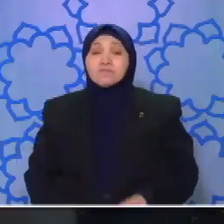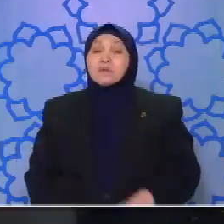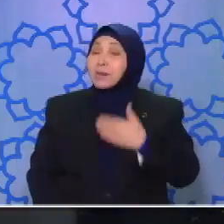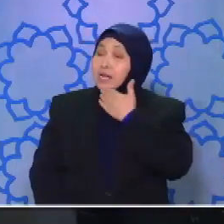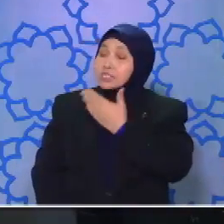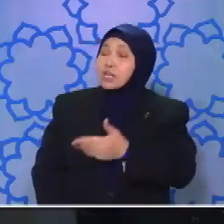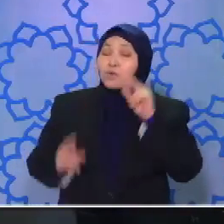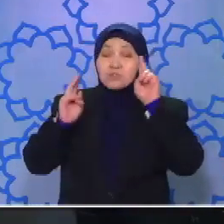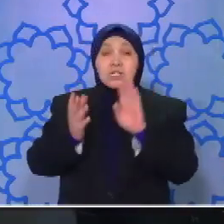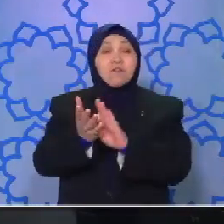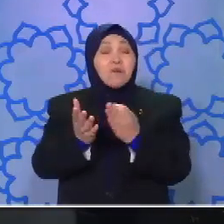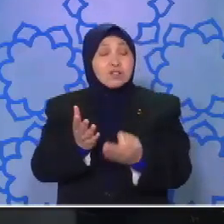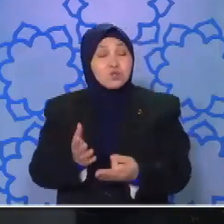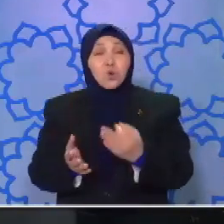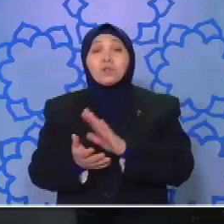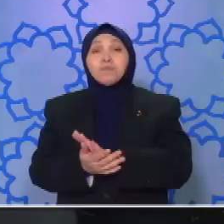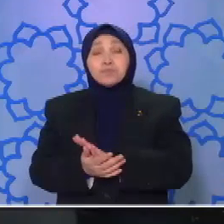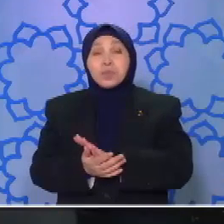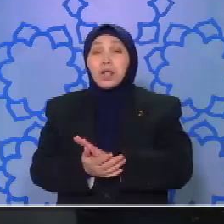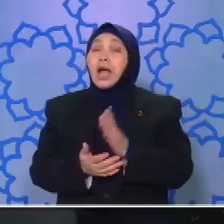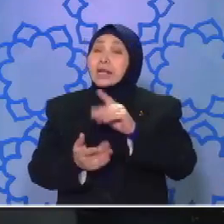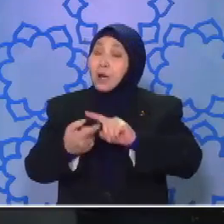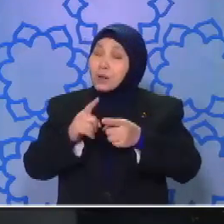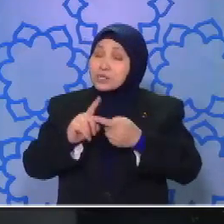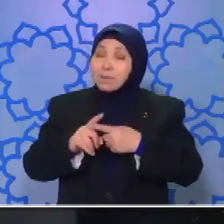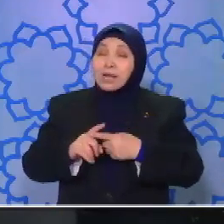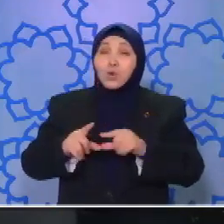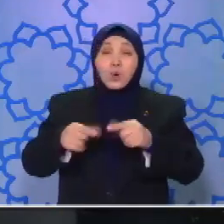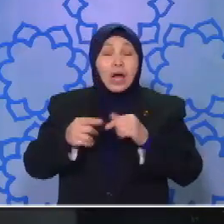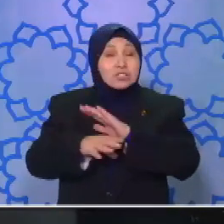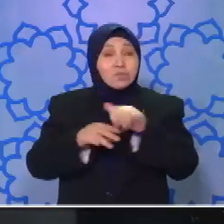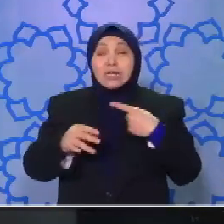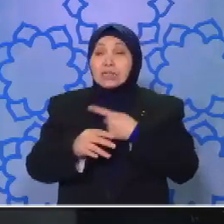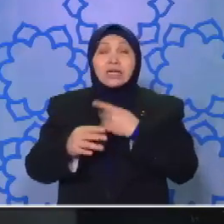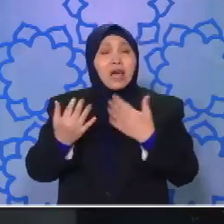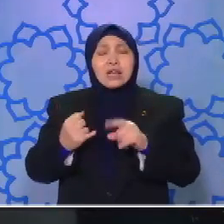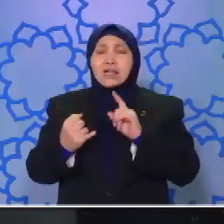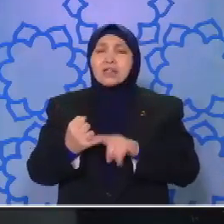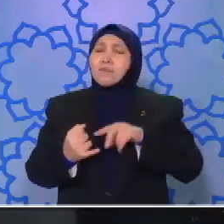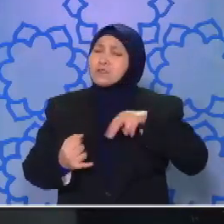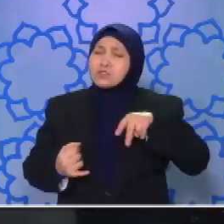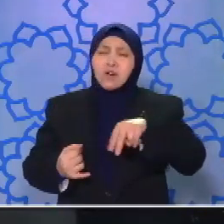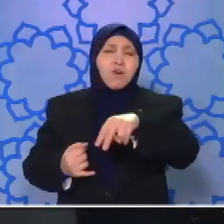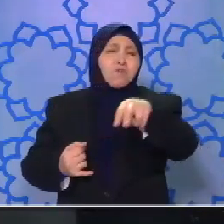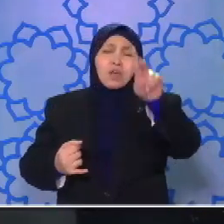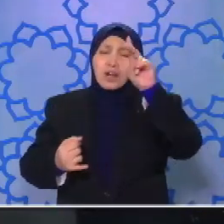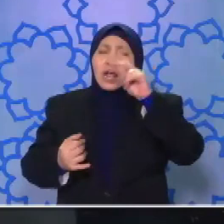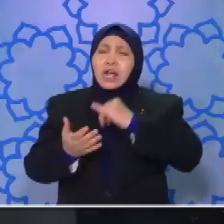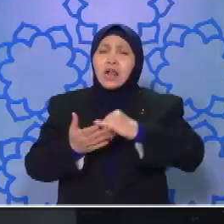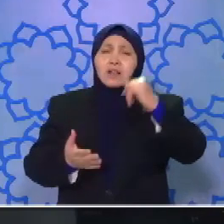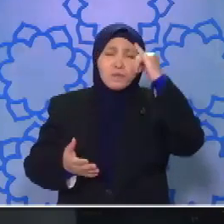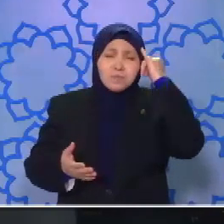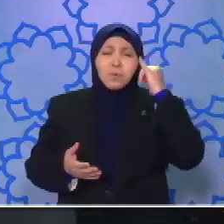kasih kepada Ustaz Fazrul, penonton sahabat Al-Quran sekalian. Kita berada di hujung-hujung dah musafir ilmu Nabi Allah